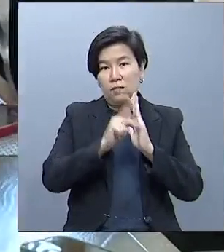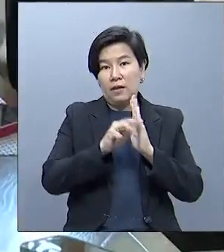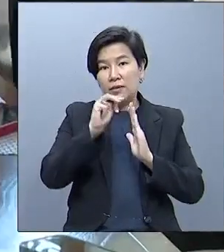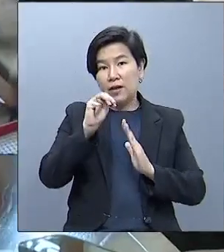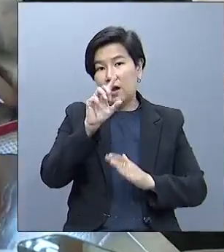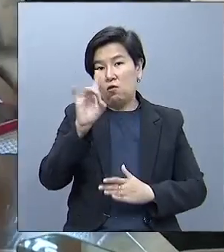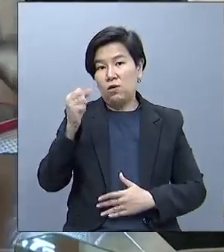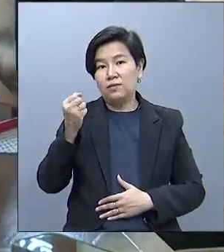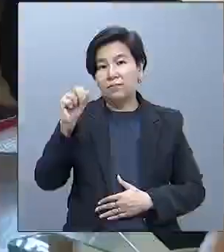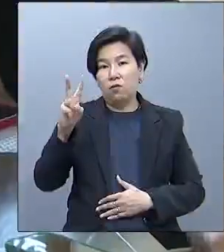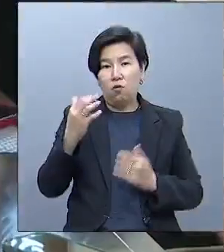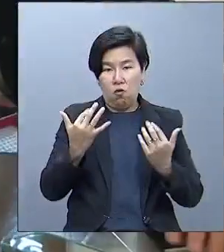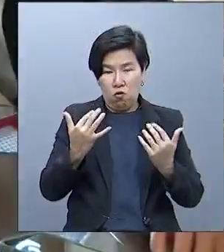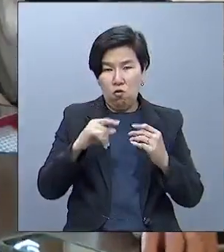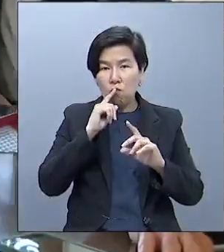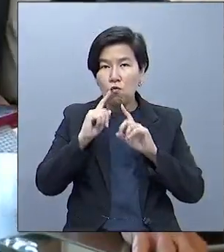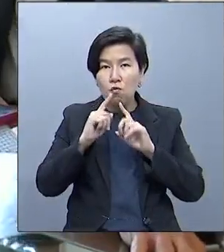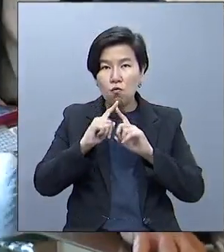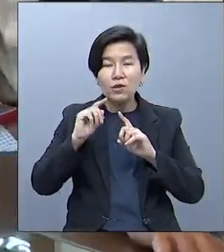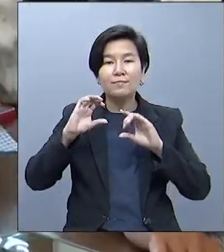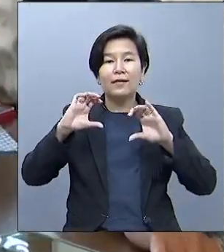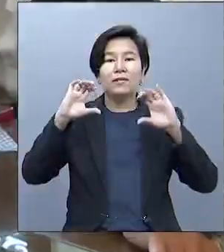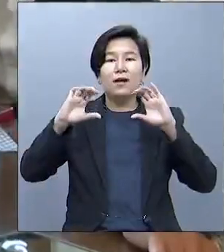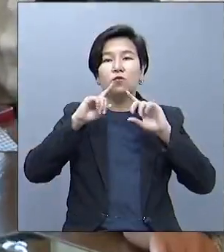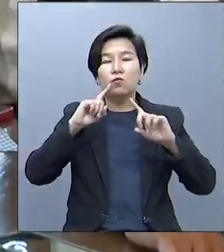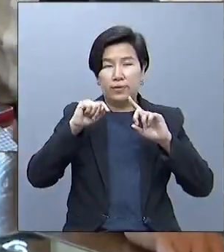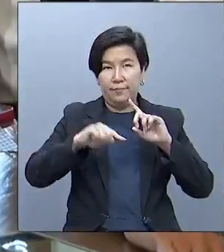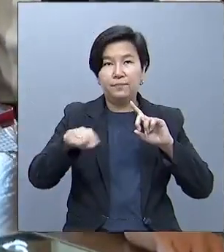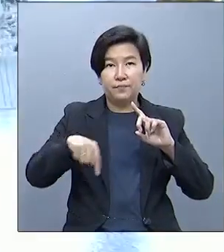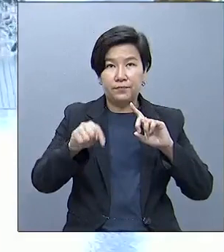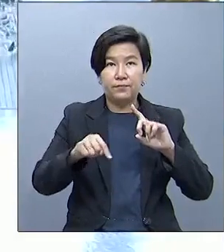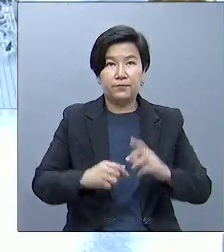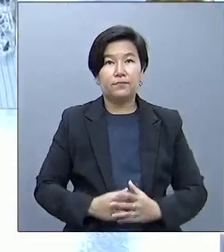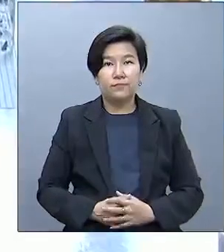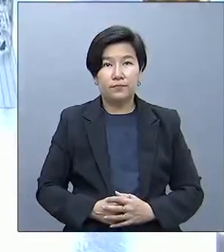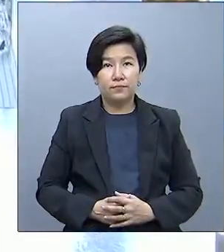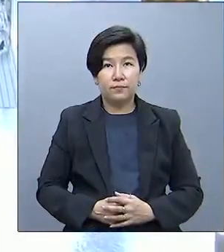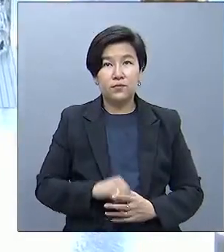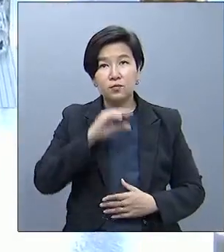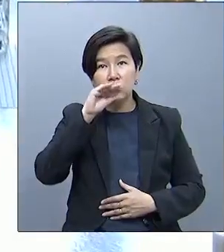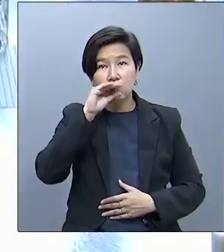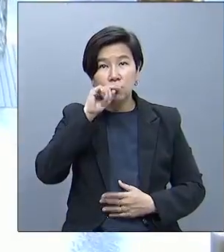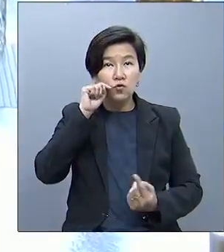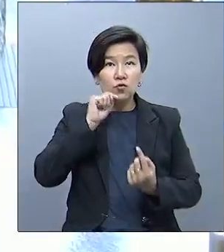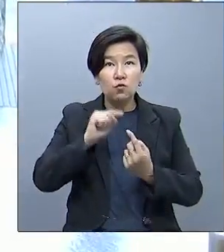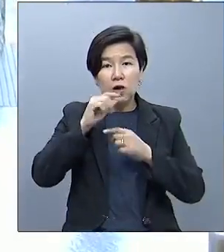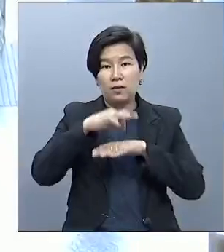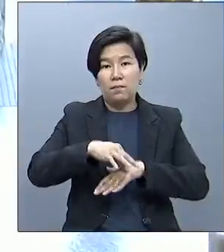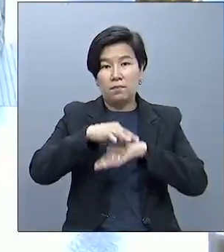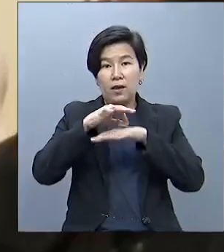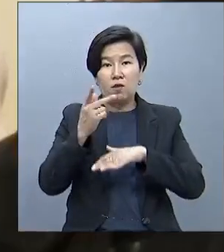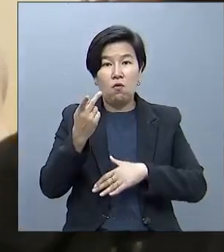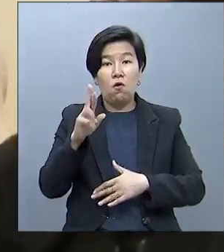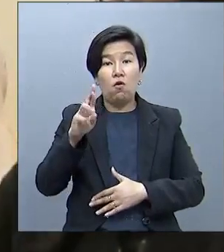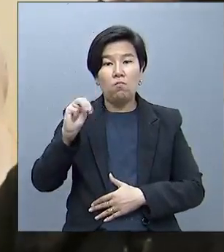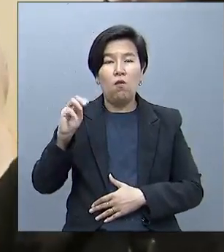นเรื่องที่จะต้องไปว่ากันในสภาค่ะทั้งนี้นะคะวงถกยังไม่ได้คุยกันเรื่องของโควต้าตำแหน่งในครม.หรือว่